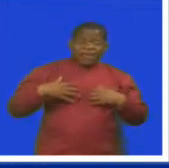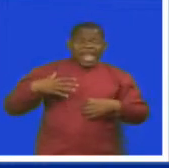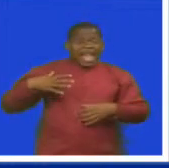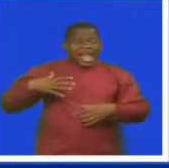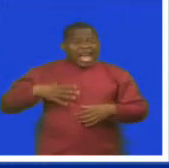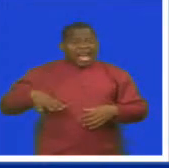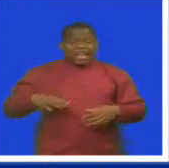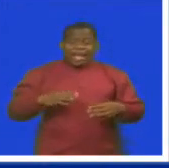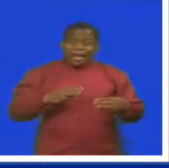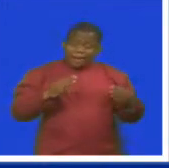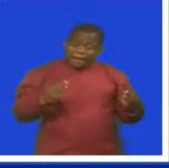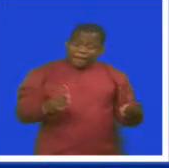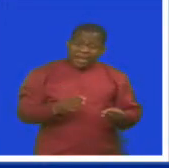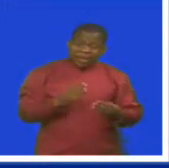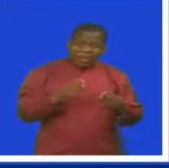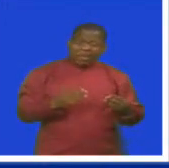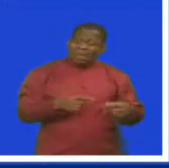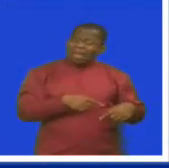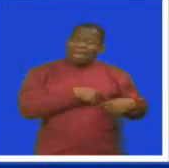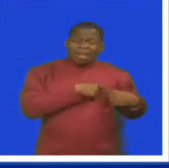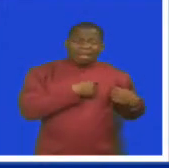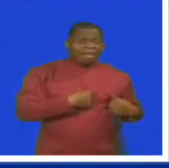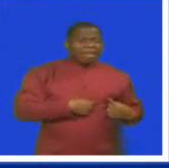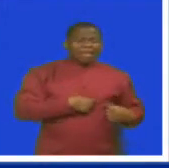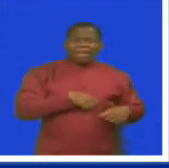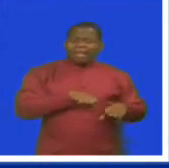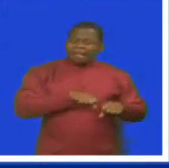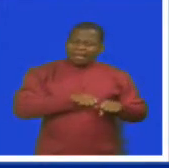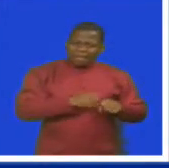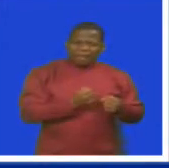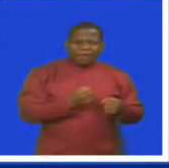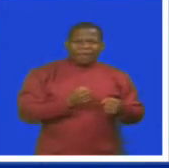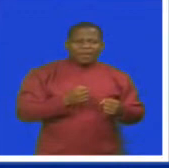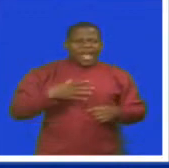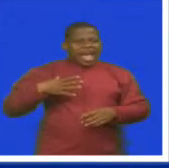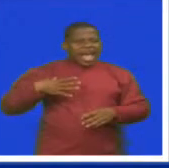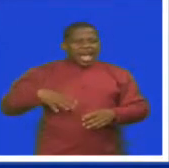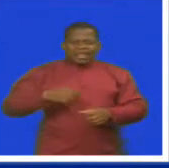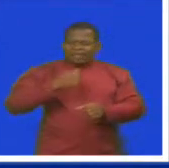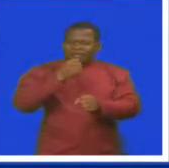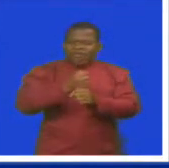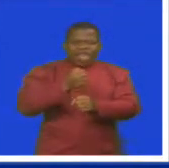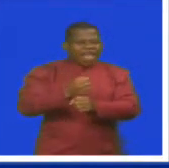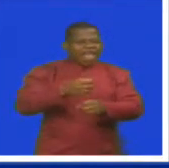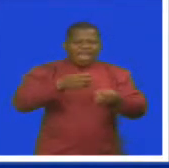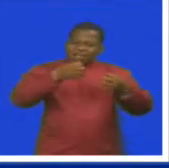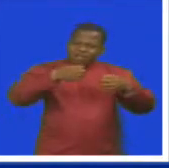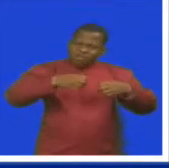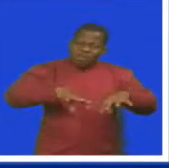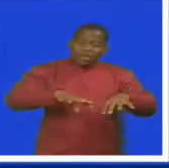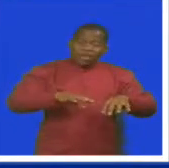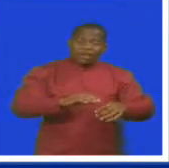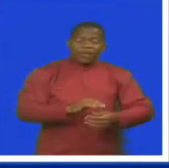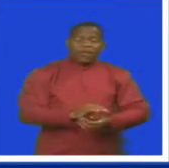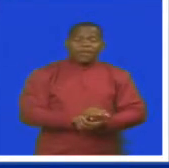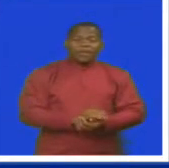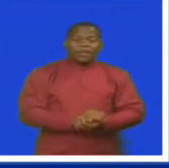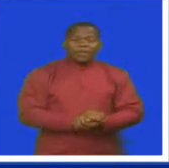lobuthide sive sethukile labanye balahlekelwe ngumsebenzi kepha lanichamuke